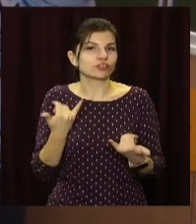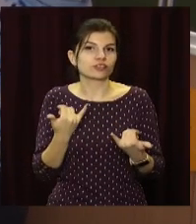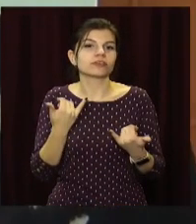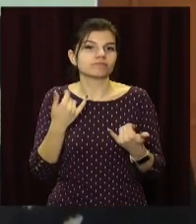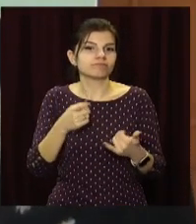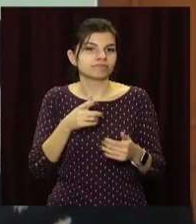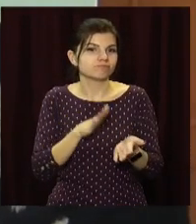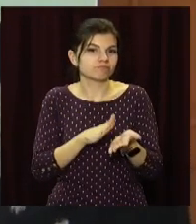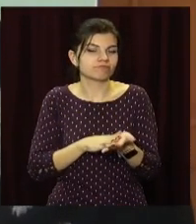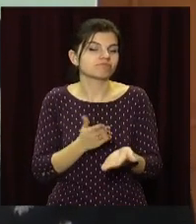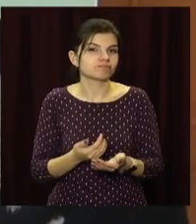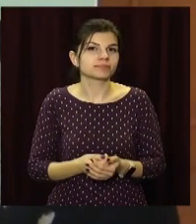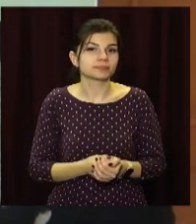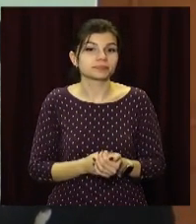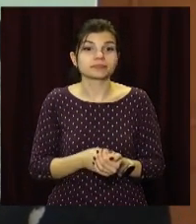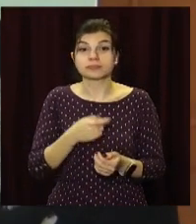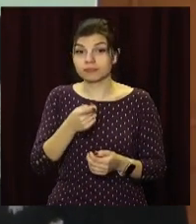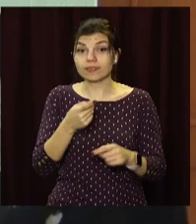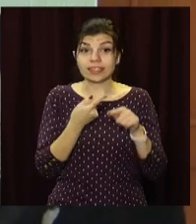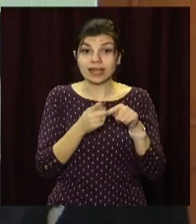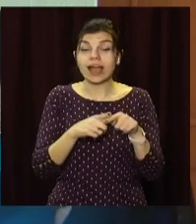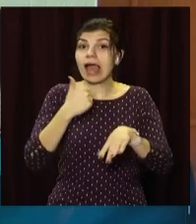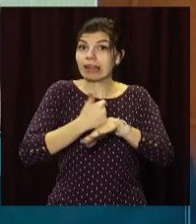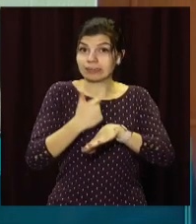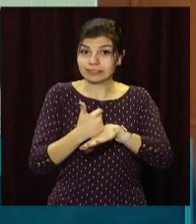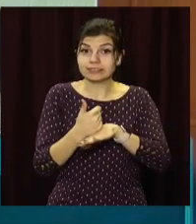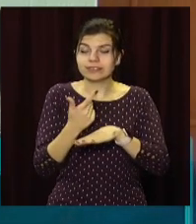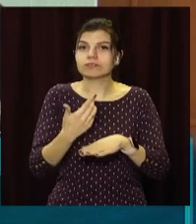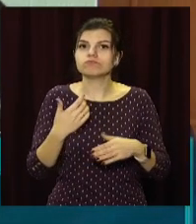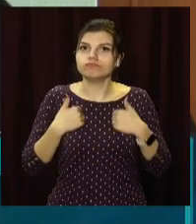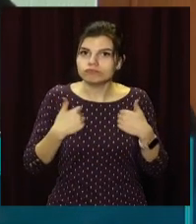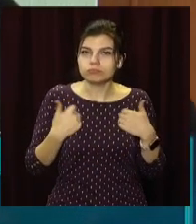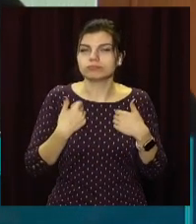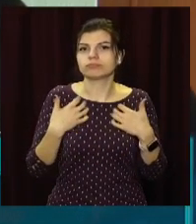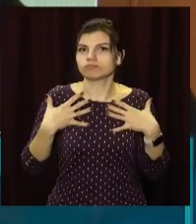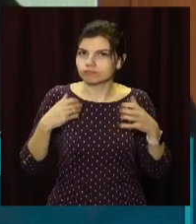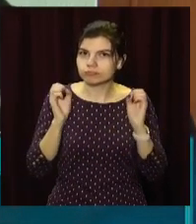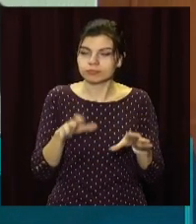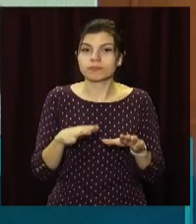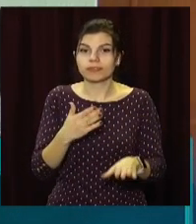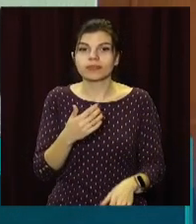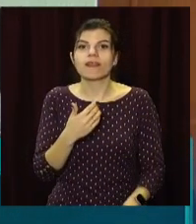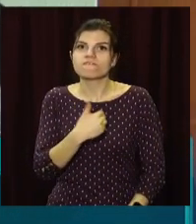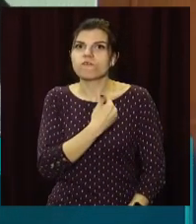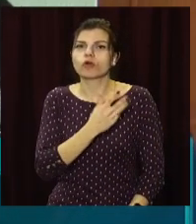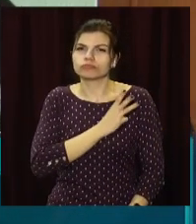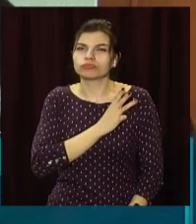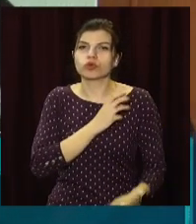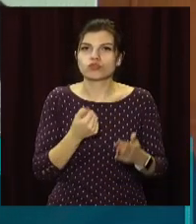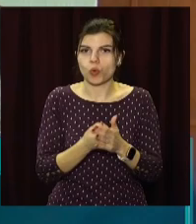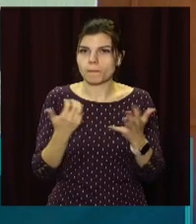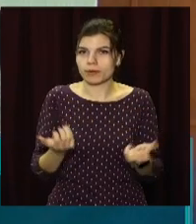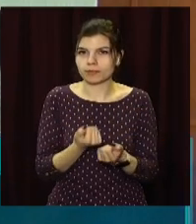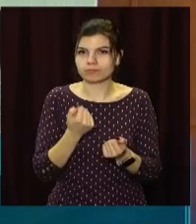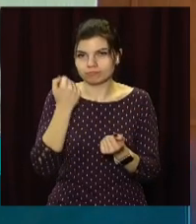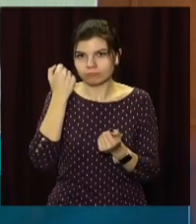сумніваються. Особисті її якості, якості лідера, наполегливість, завзятість і воля до перемоги. Сподіваємося, що